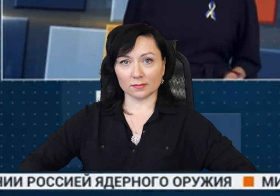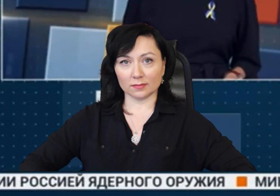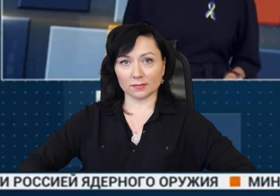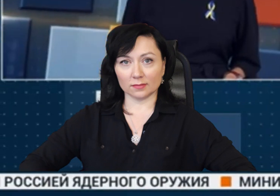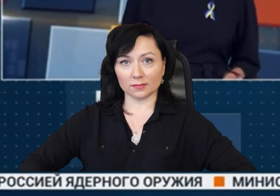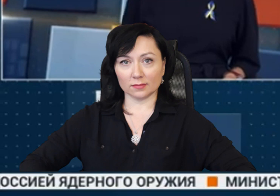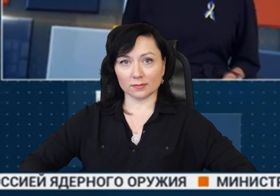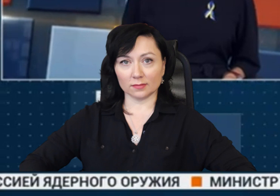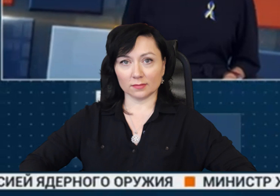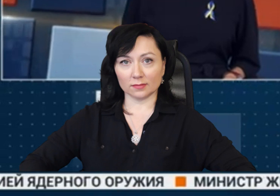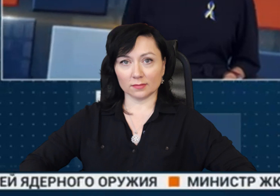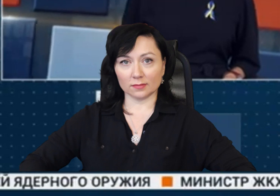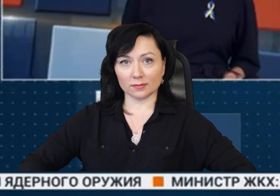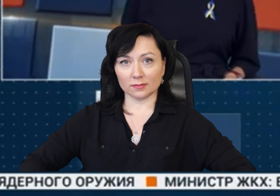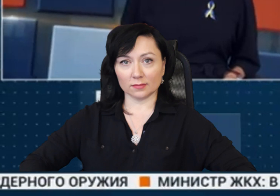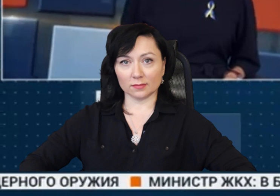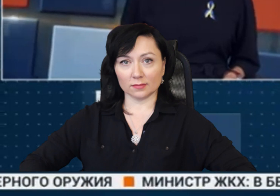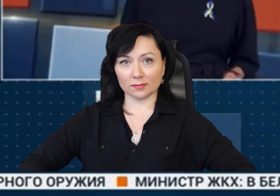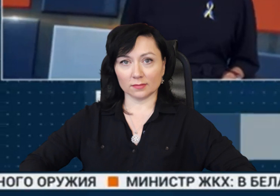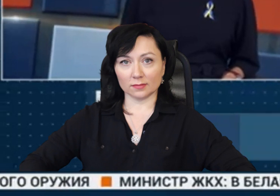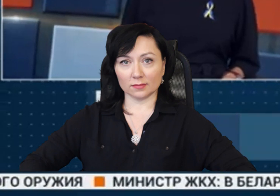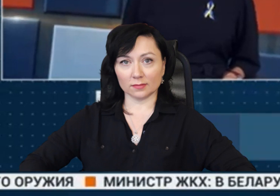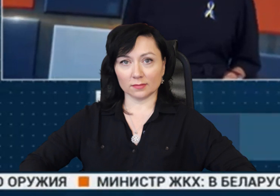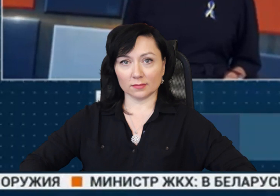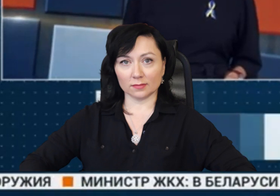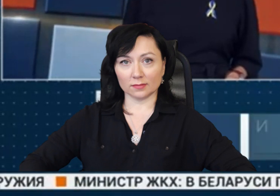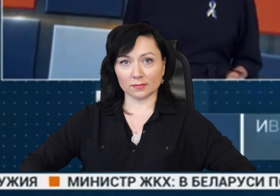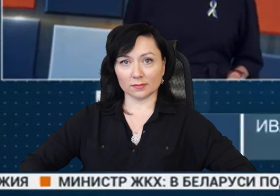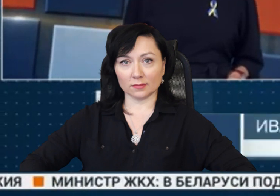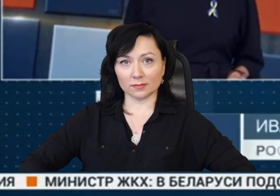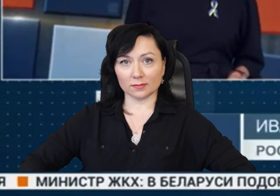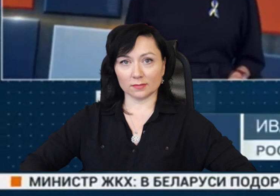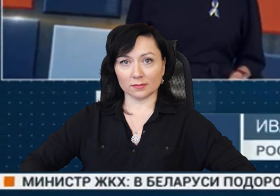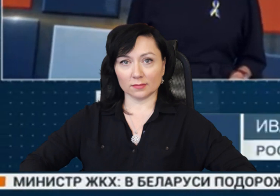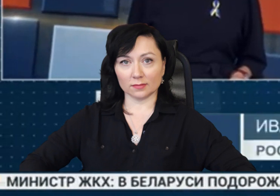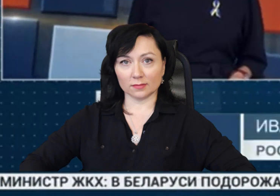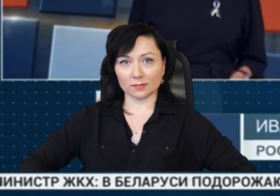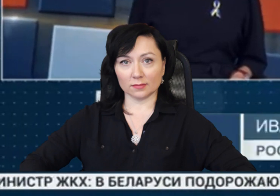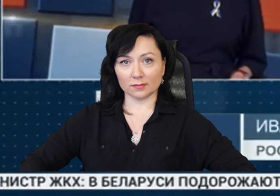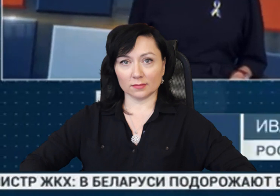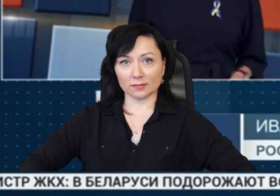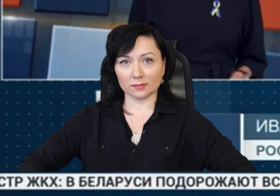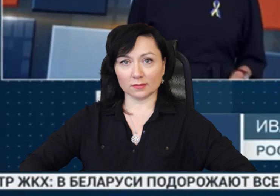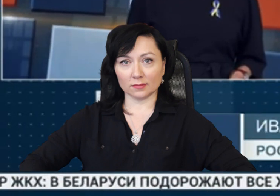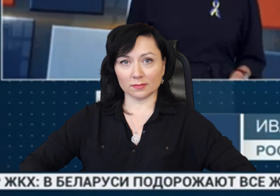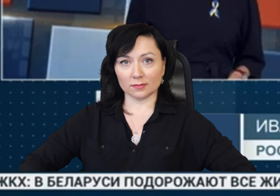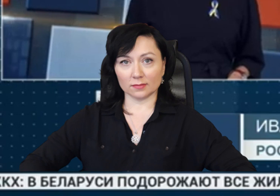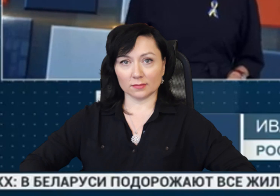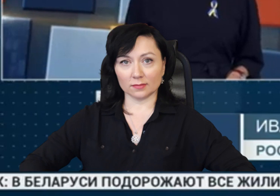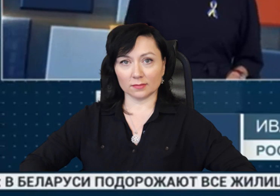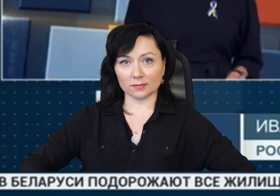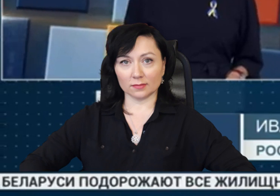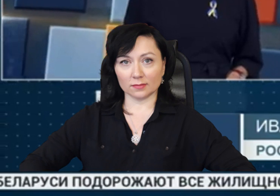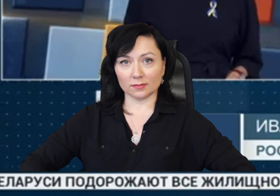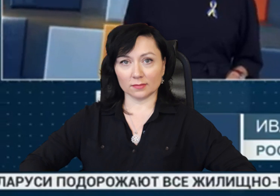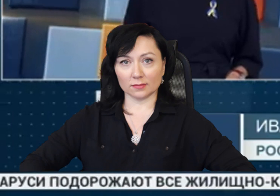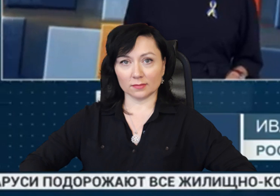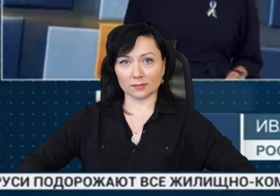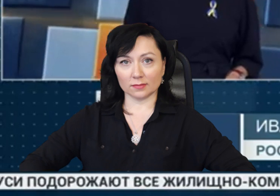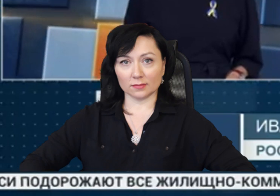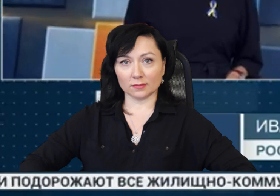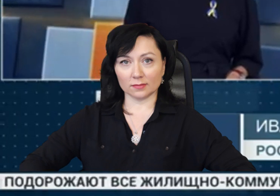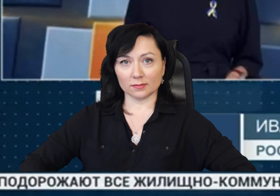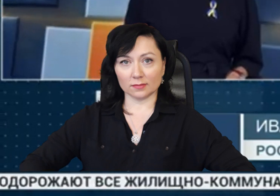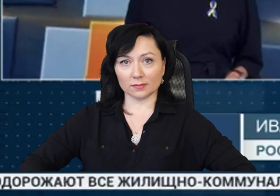отправленных на неделе до новостей о частичной мобилизации многие туристы даже не получившие повестку